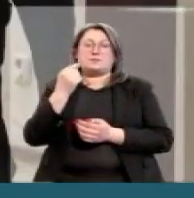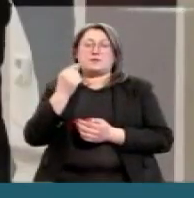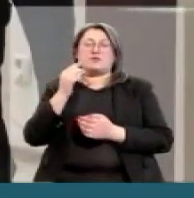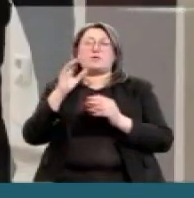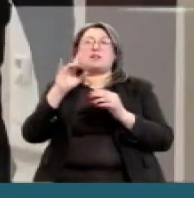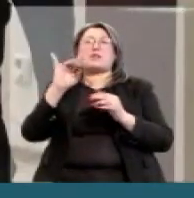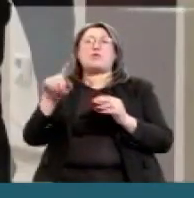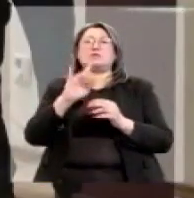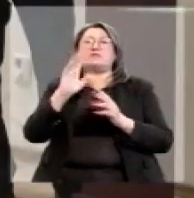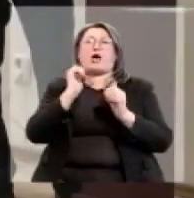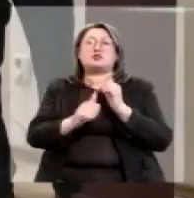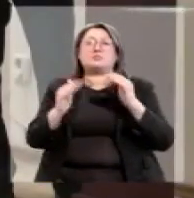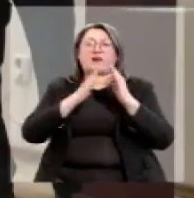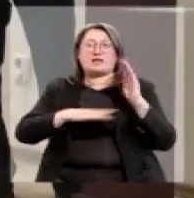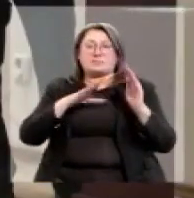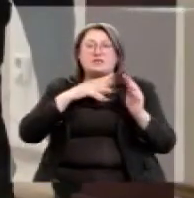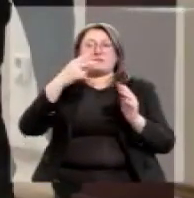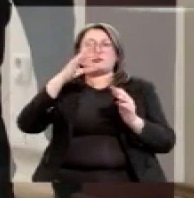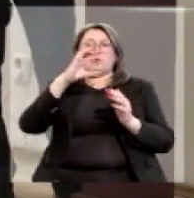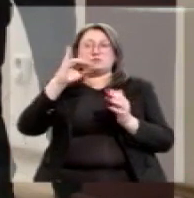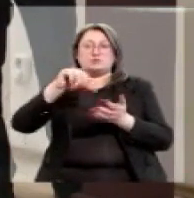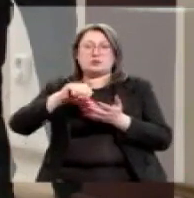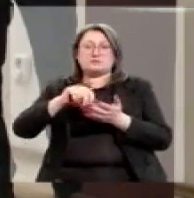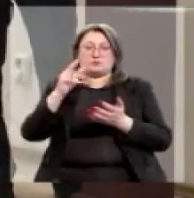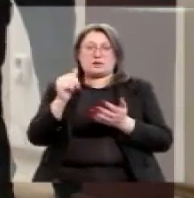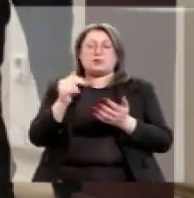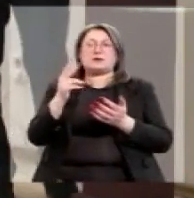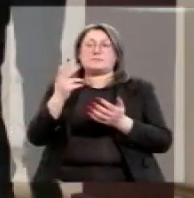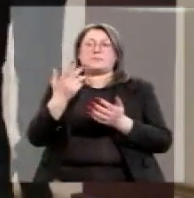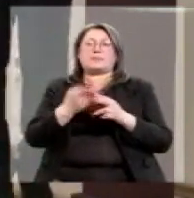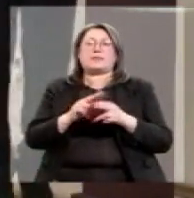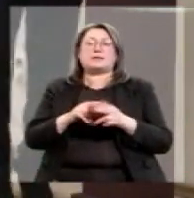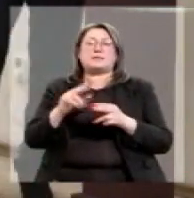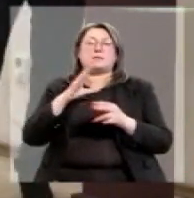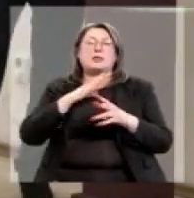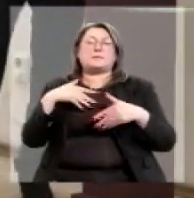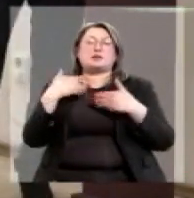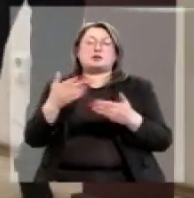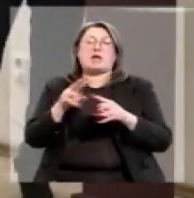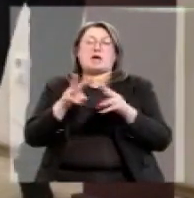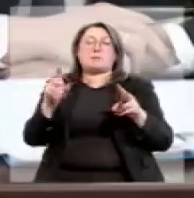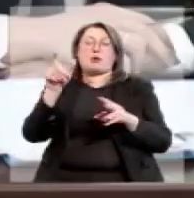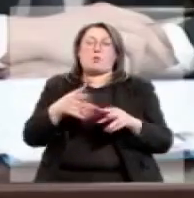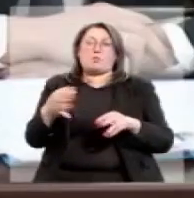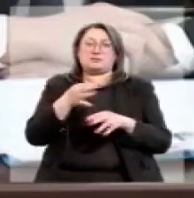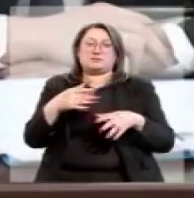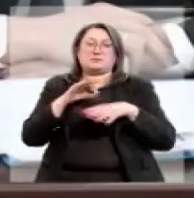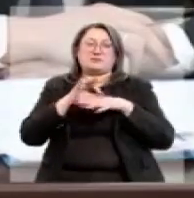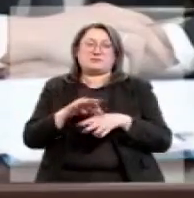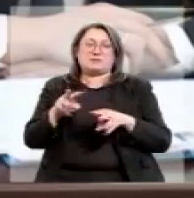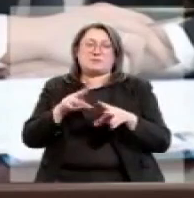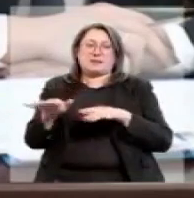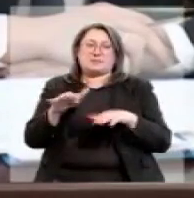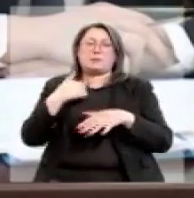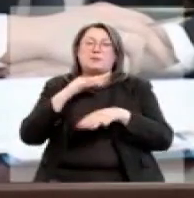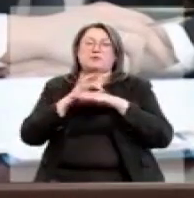урусском дворе, вот сейчас вы сказали, уже 20 ОСИ, да, участвуют. Да, это было, в принципе, как бы предложение Акима области провести это мероприятие.